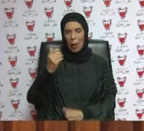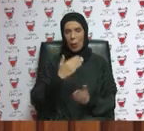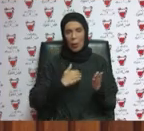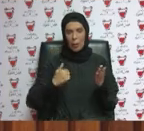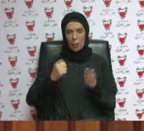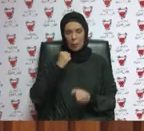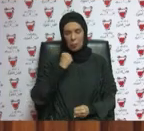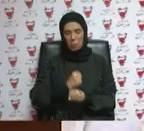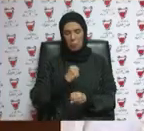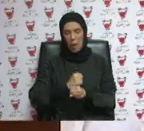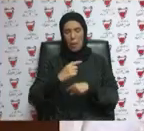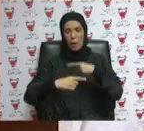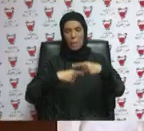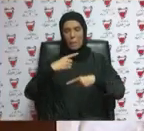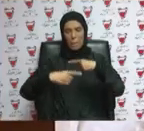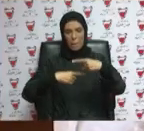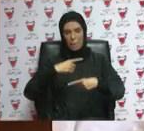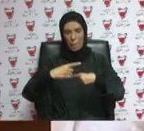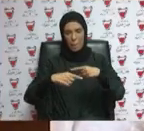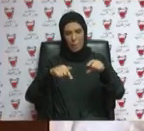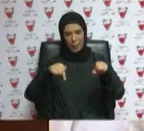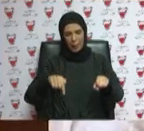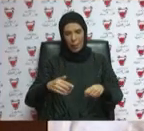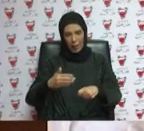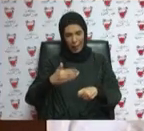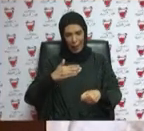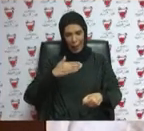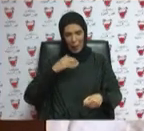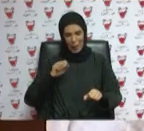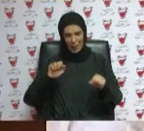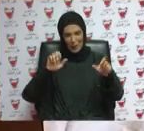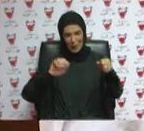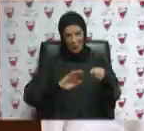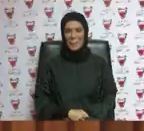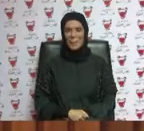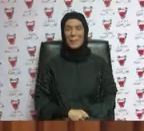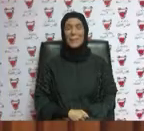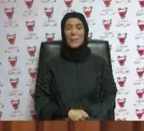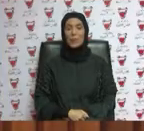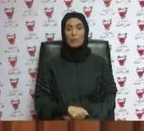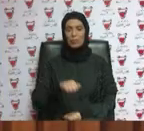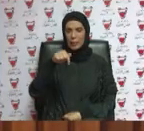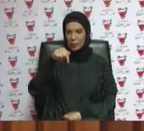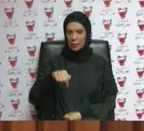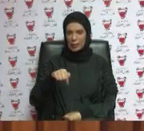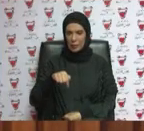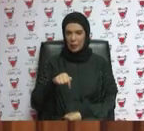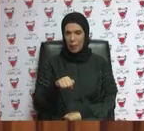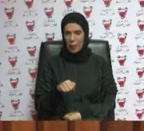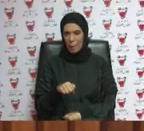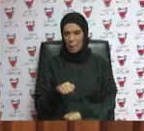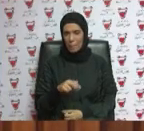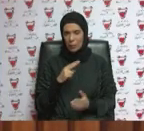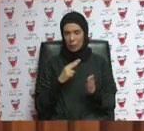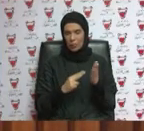الجهد الكبير الذي يقوم به قبل الكورونا وبعد الكورونا إن شاء الله. وإحنا اليوم يعني القرار